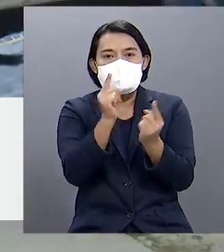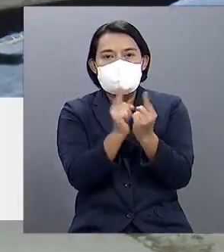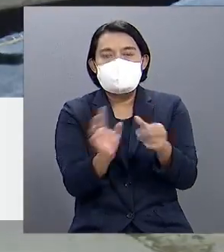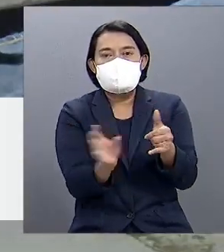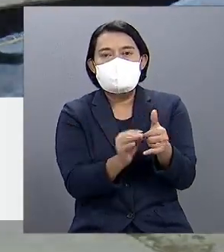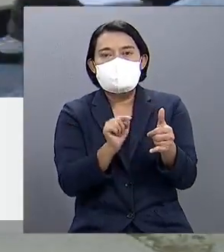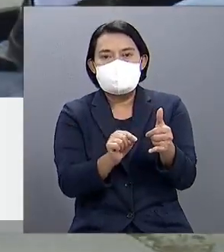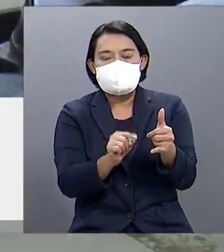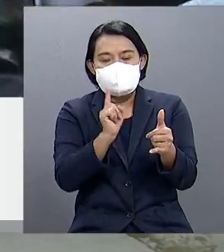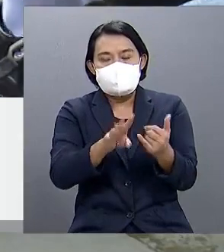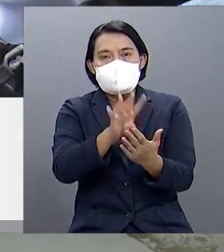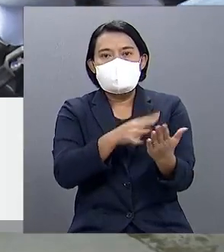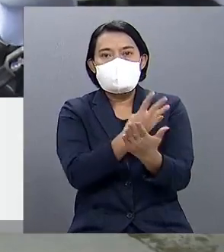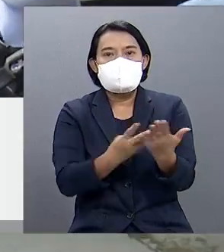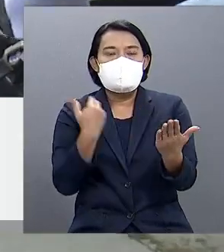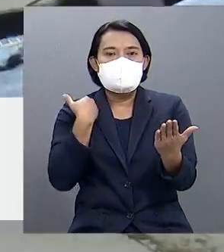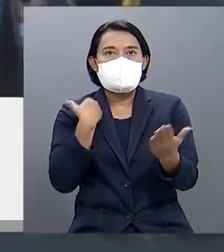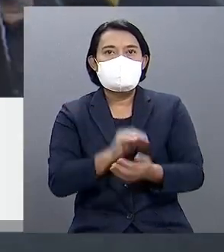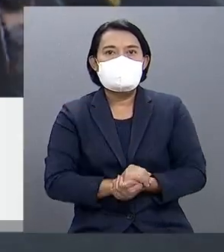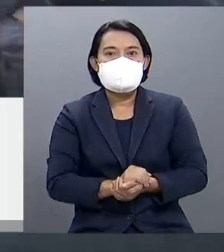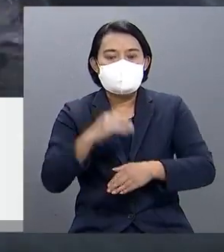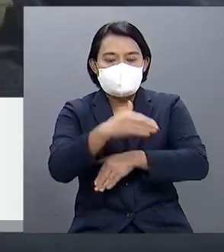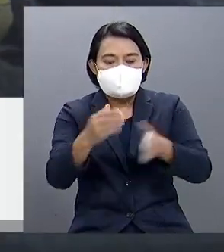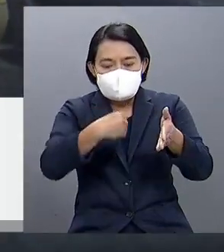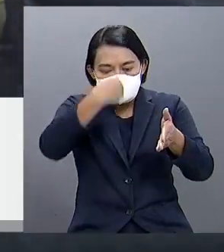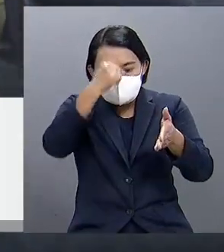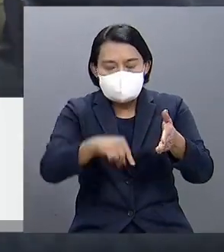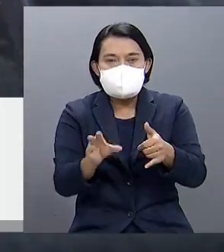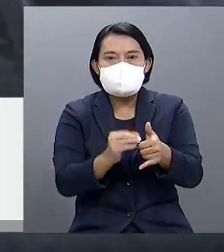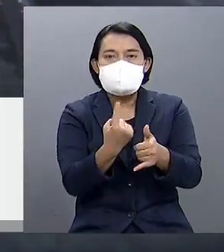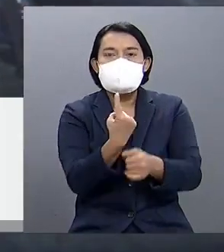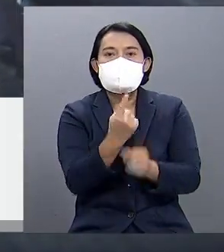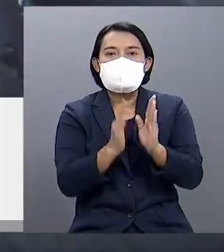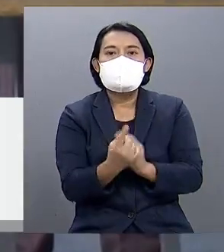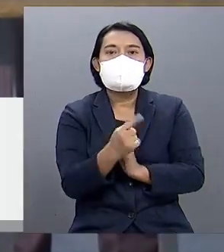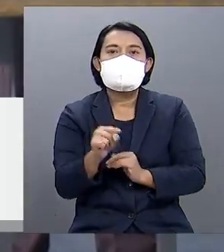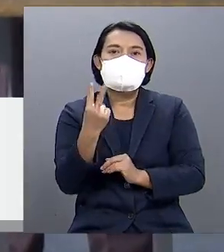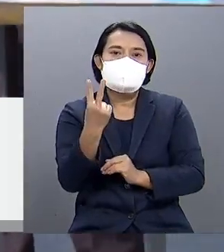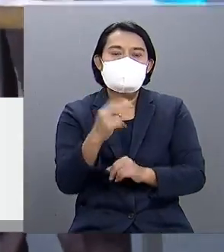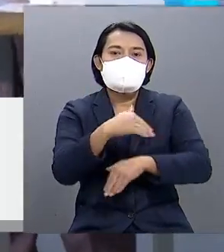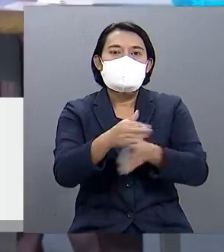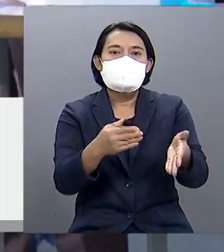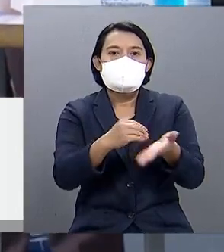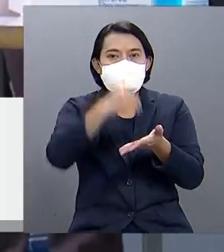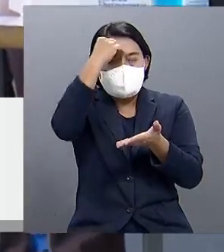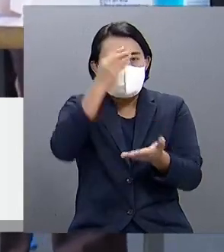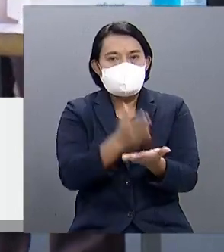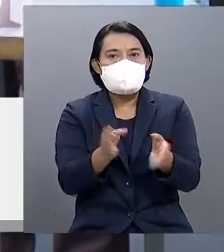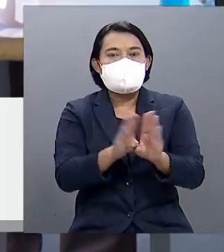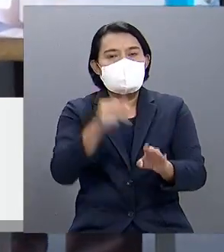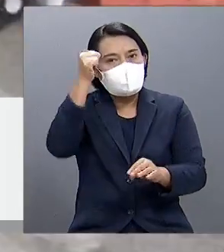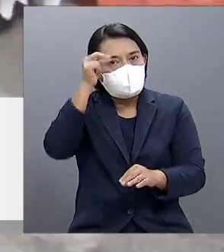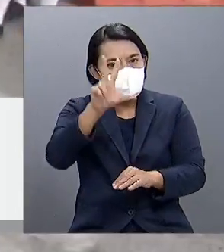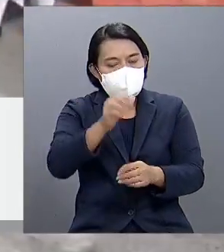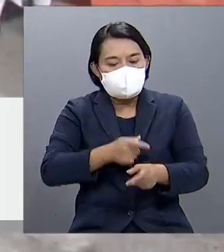รณีที่พบการติดเชื้อ1ห้องเรียนเด็กติดเชื้อ 1-2 คนให้ปิดห้องเรียนนั้น3วันค่ะให้ทำความสะอาดผู้ที่